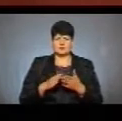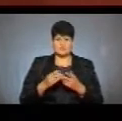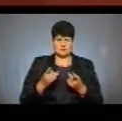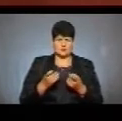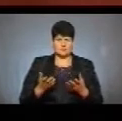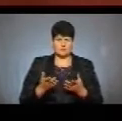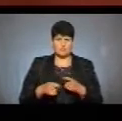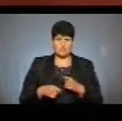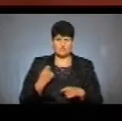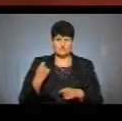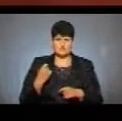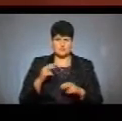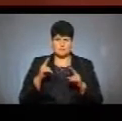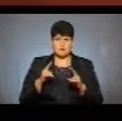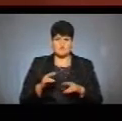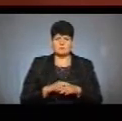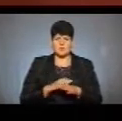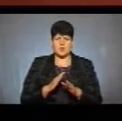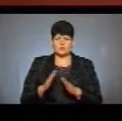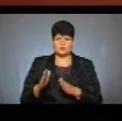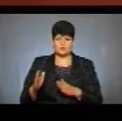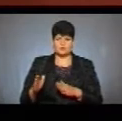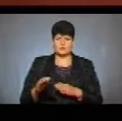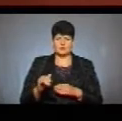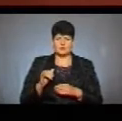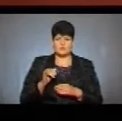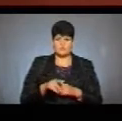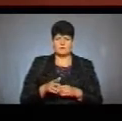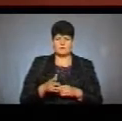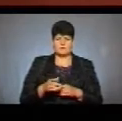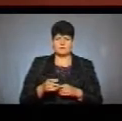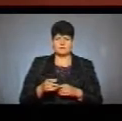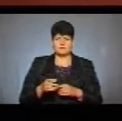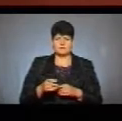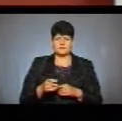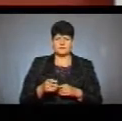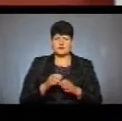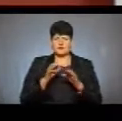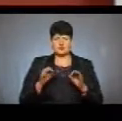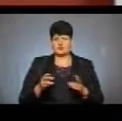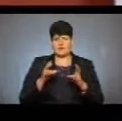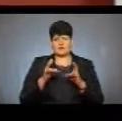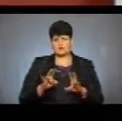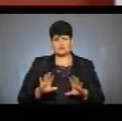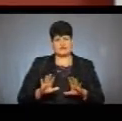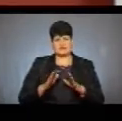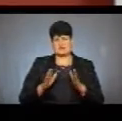власне, порушення правил благоустрою, наскільки я знаю, у вас ви нічого критичного не сталося, я